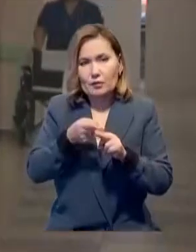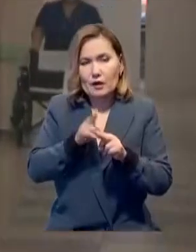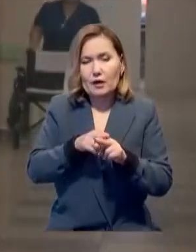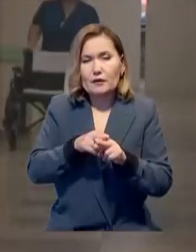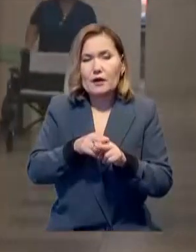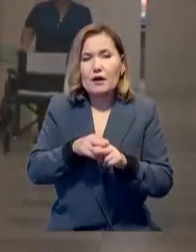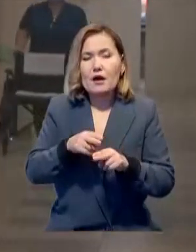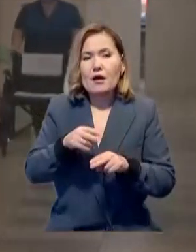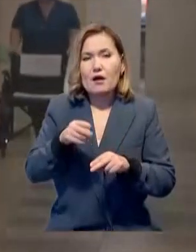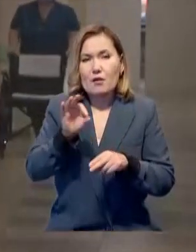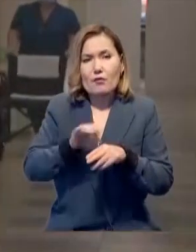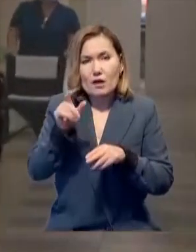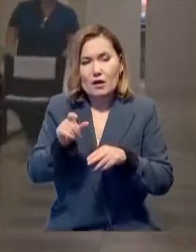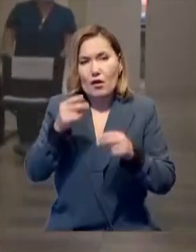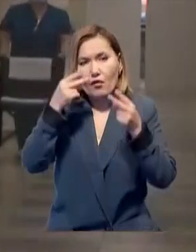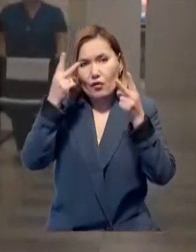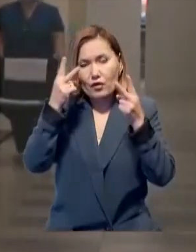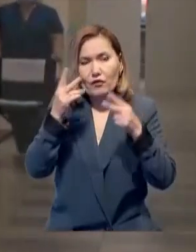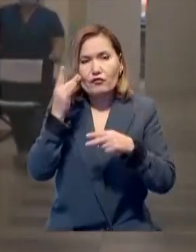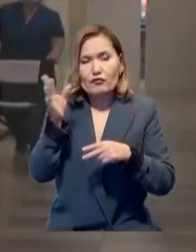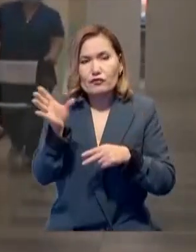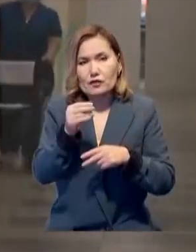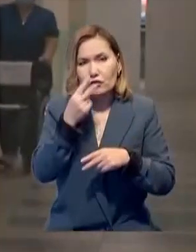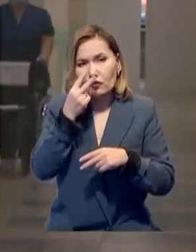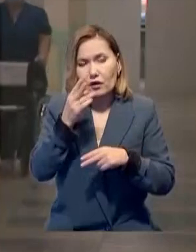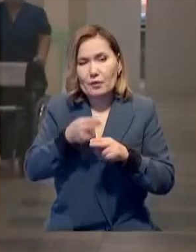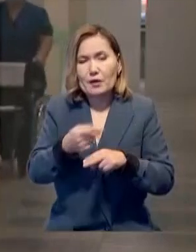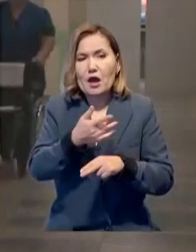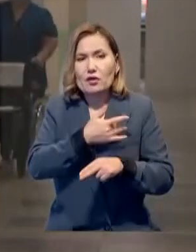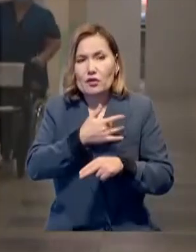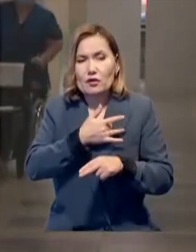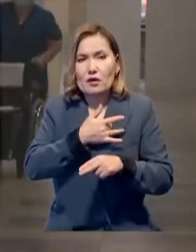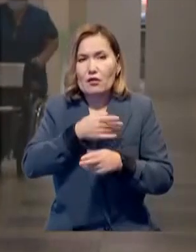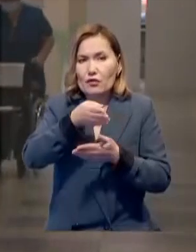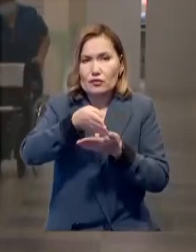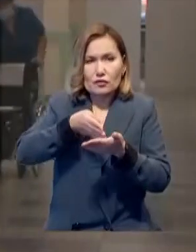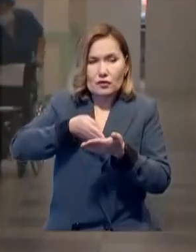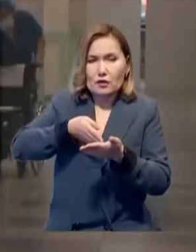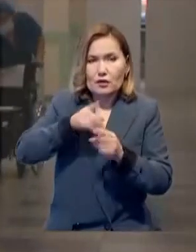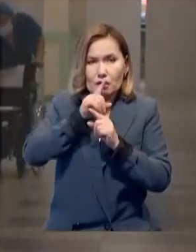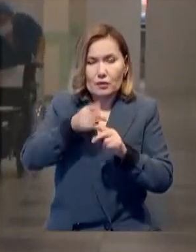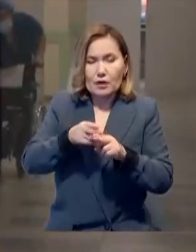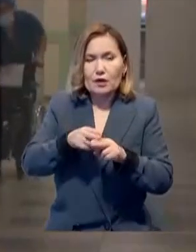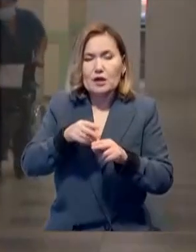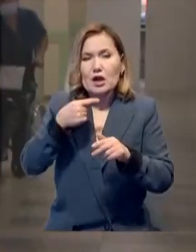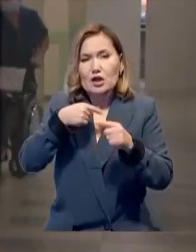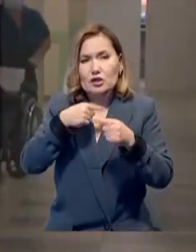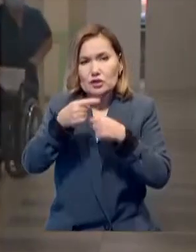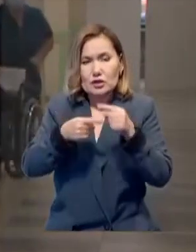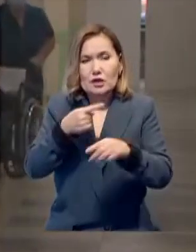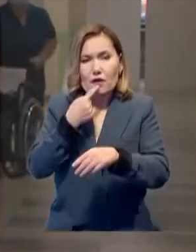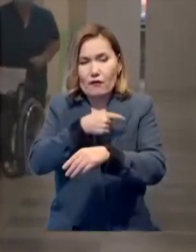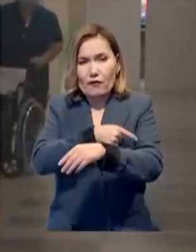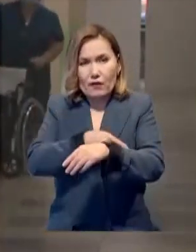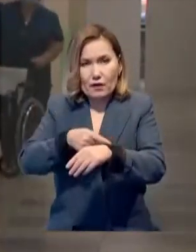барысында ояу жатады. Екіншіден кеудесі кесілмейді. Кеуде сүйегі тек қана тамыр арқылы енгізіледі.